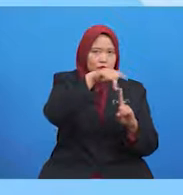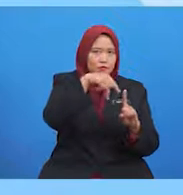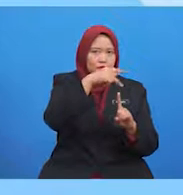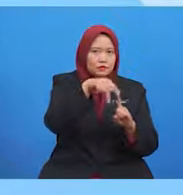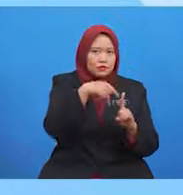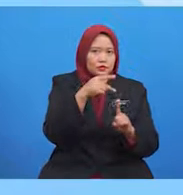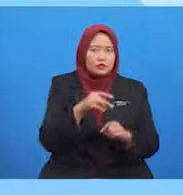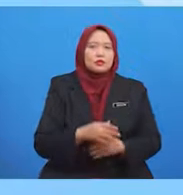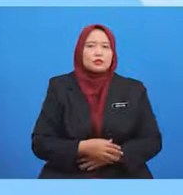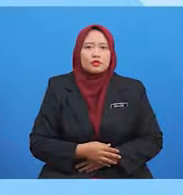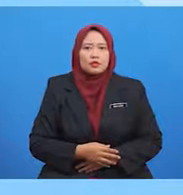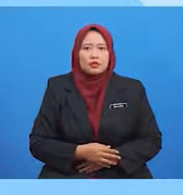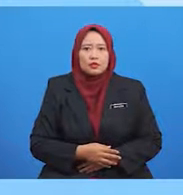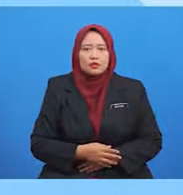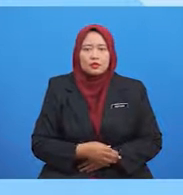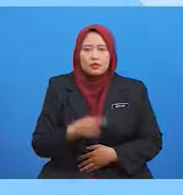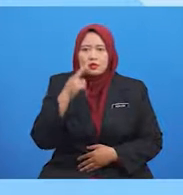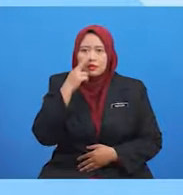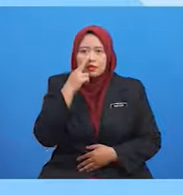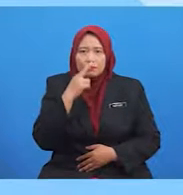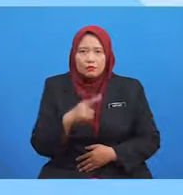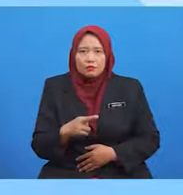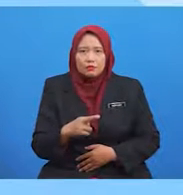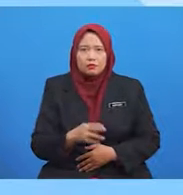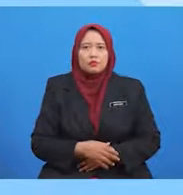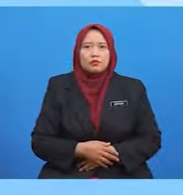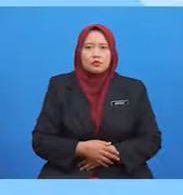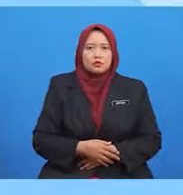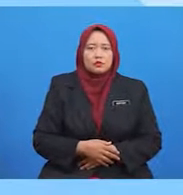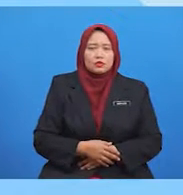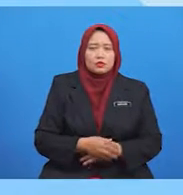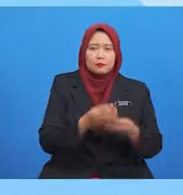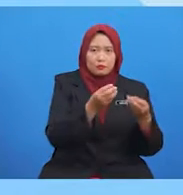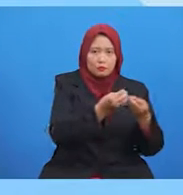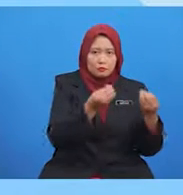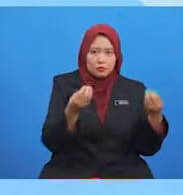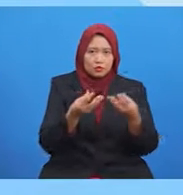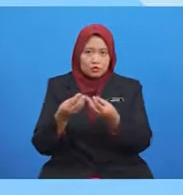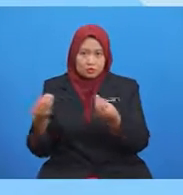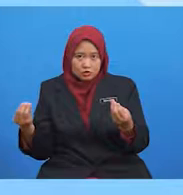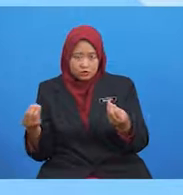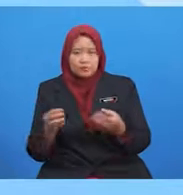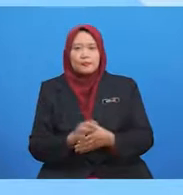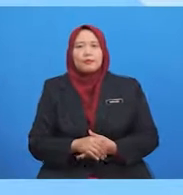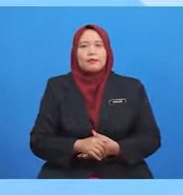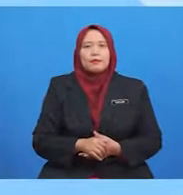thorium-234 dan nukleus helium terhasil. Nukleus helium itu adalah zarah alfa.